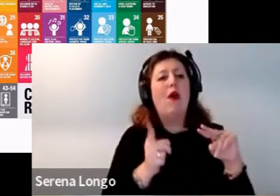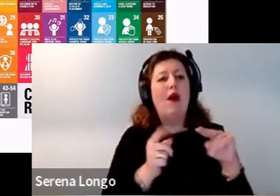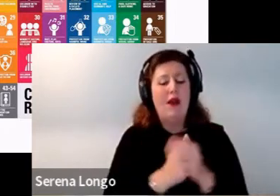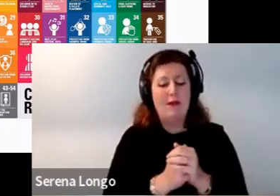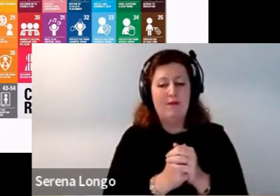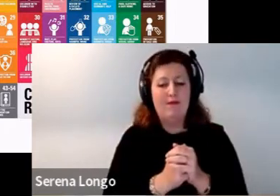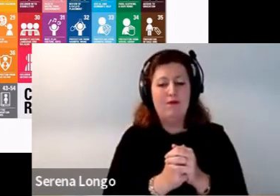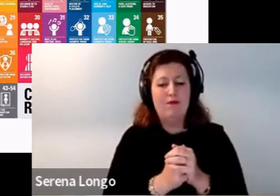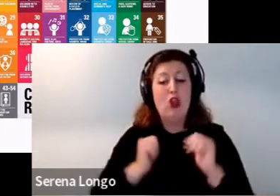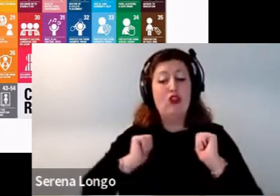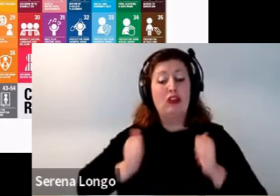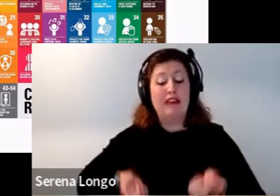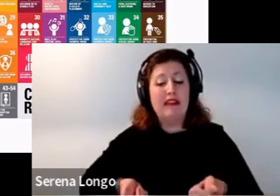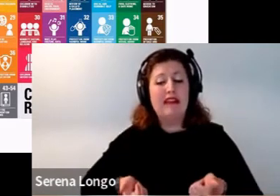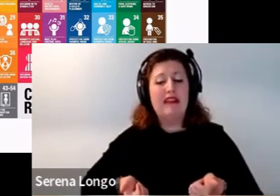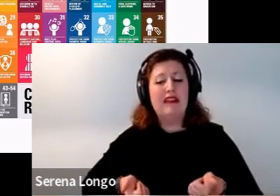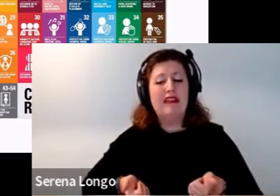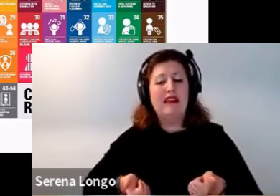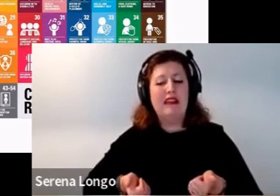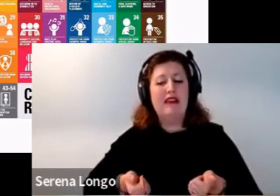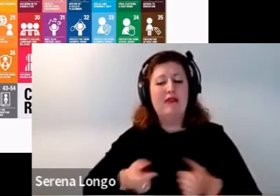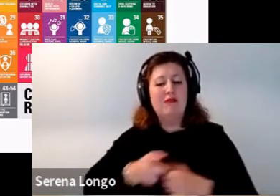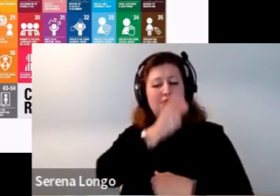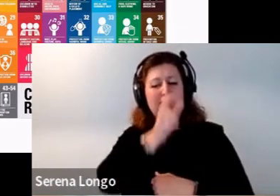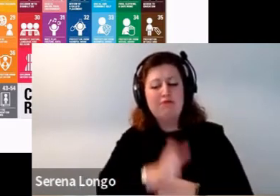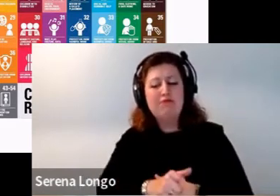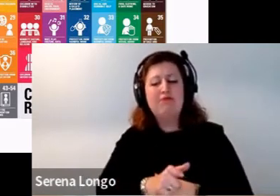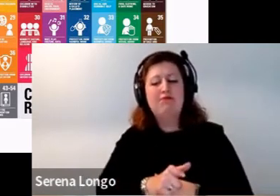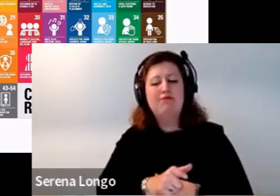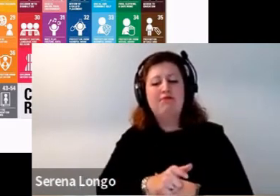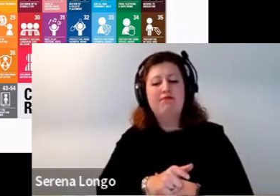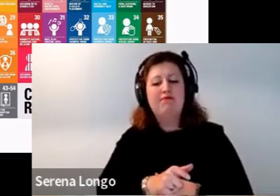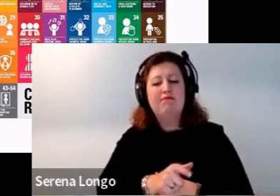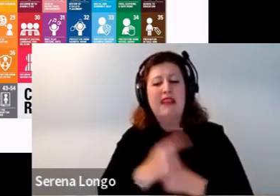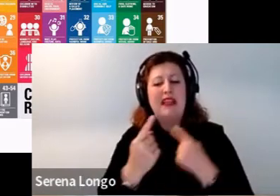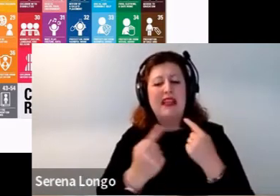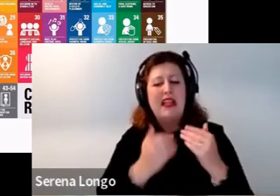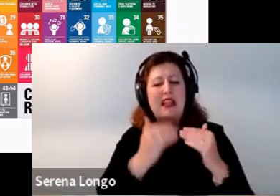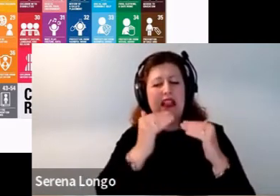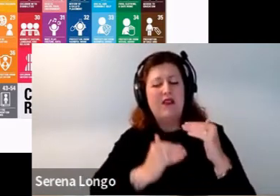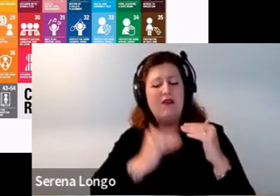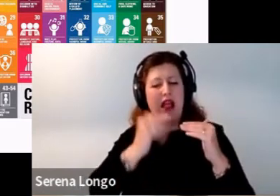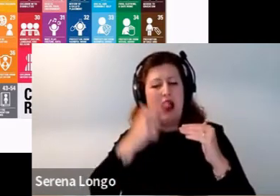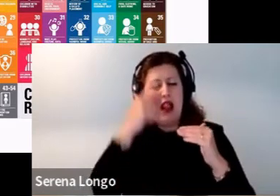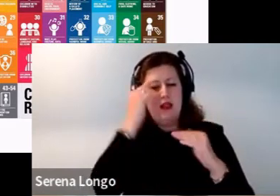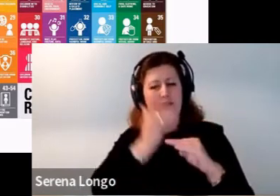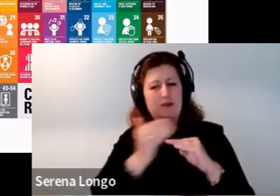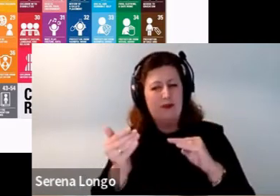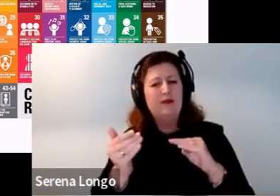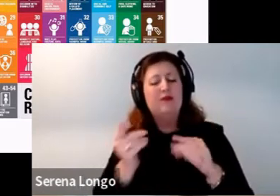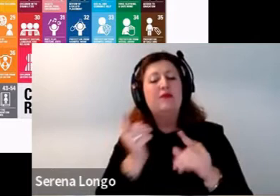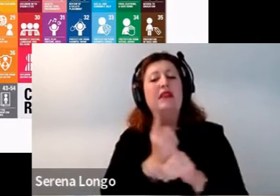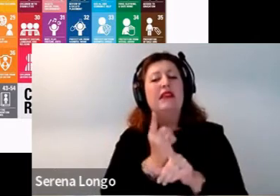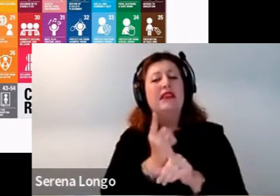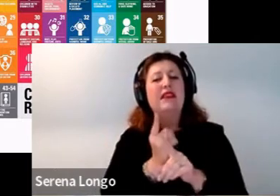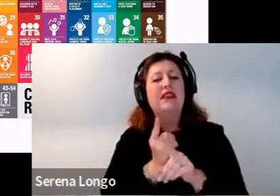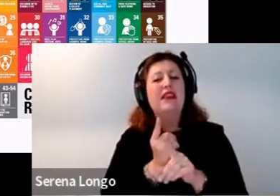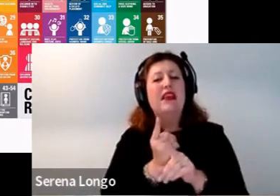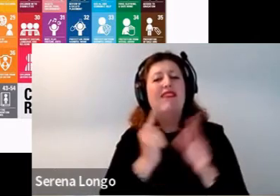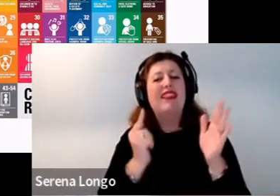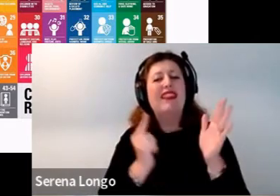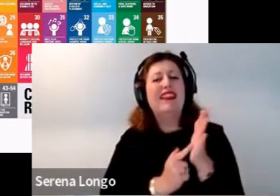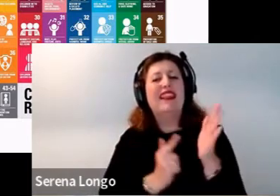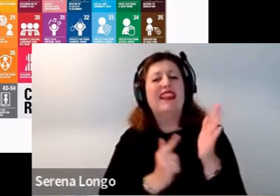con livelli di subnormalità mentale, che deve nella maggior misura possibile beneficiare dei